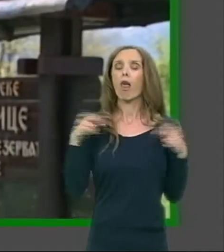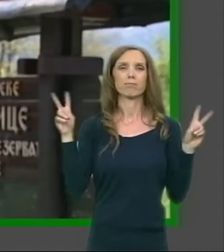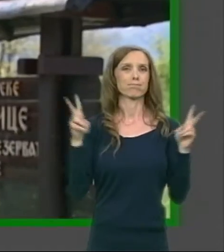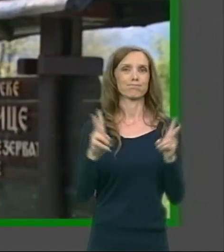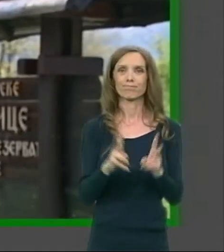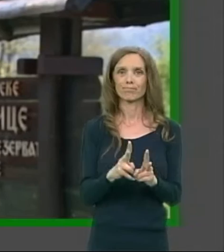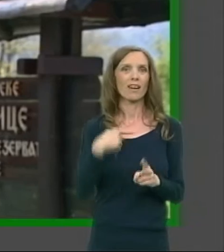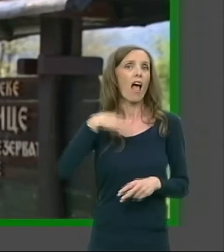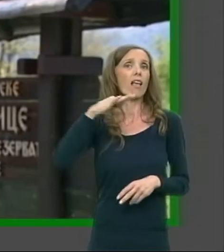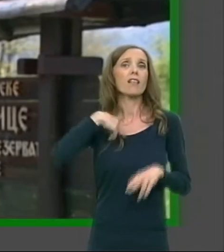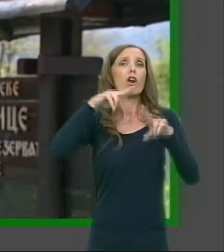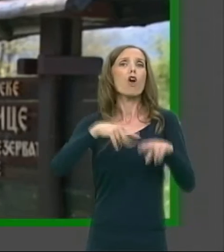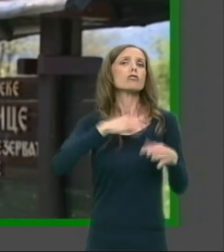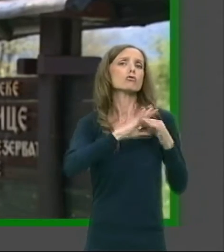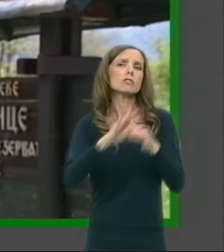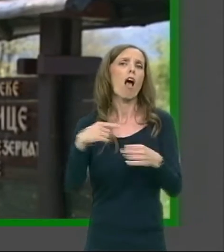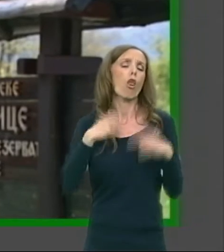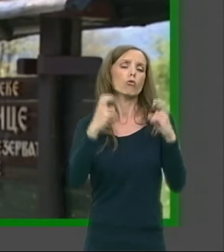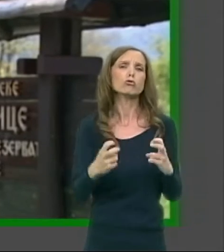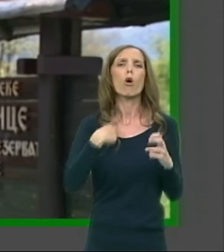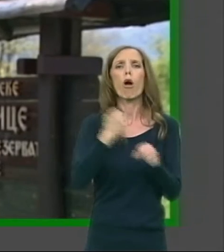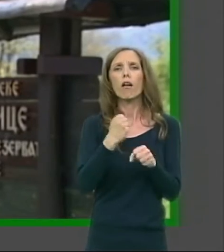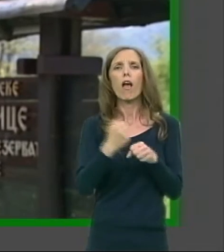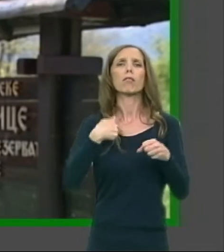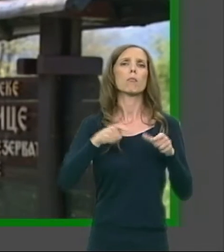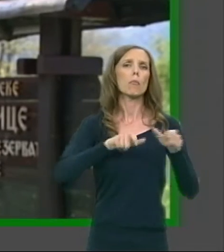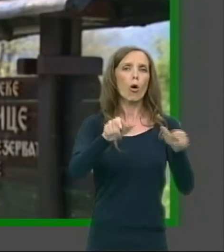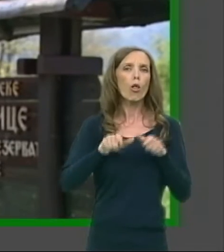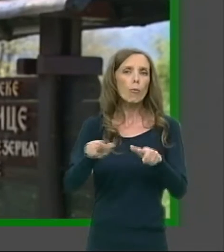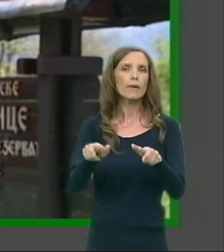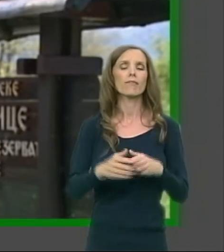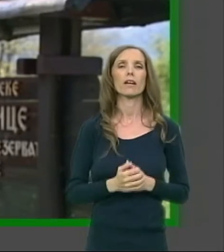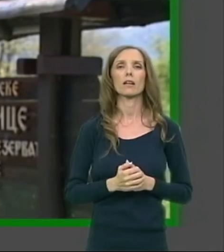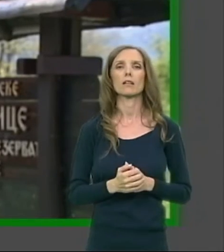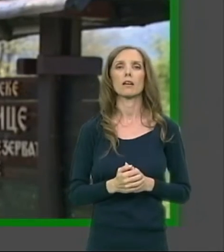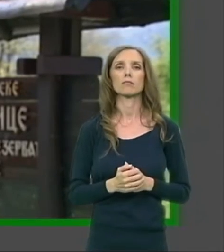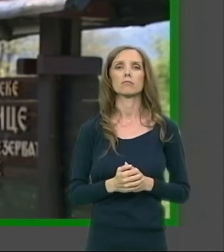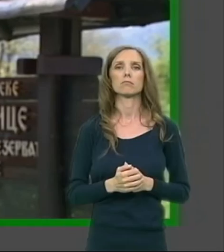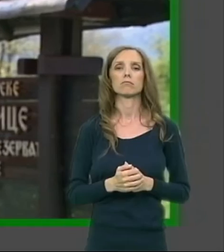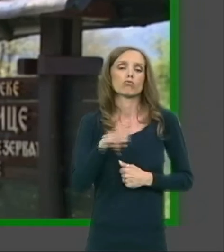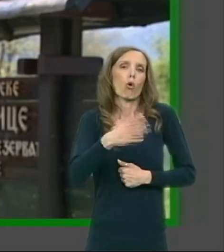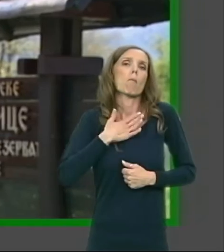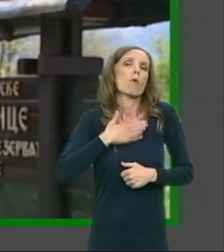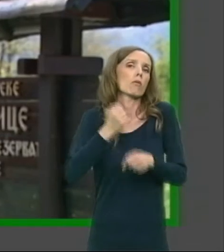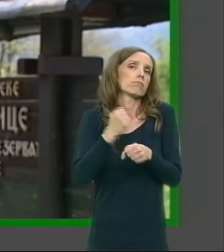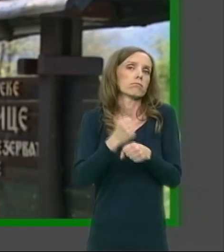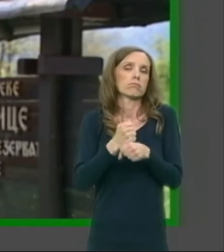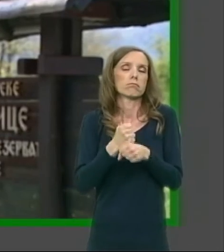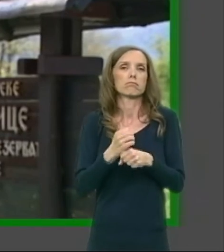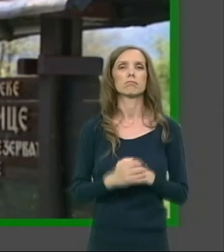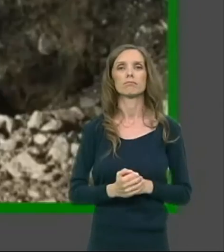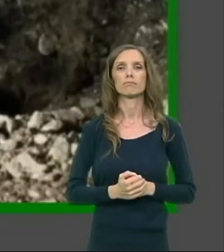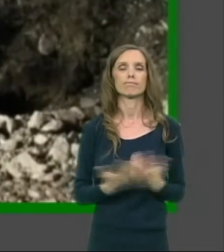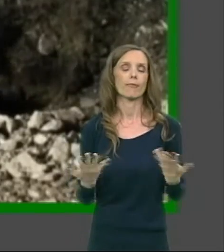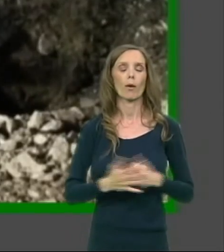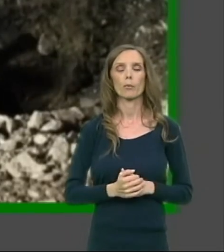tu stalno. Na poljoprivredi sam ostao, bavim se to, znači to mi je osnovna delatnost.